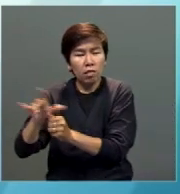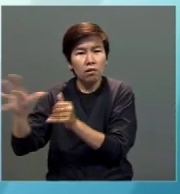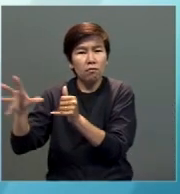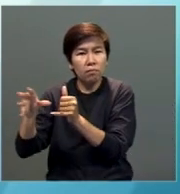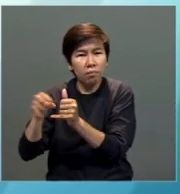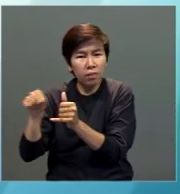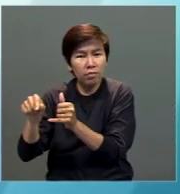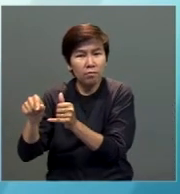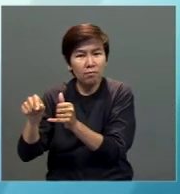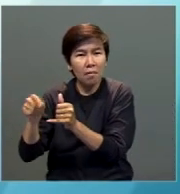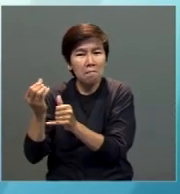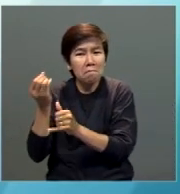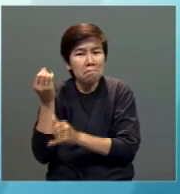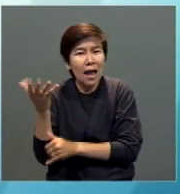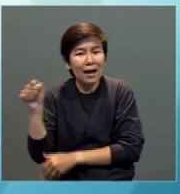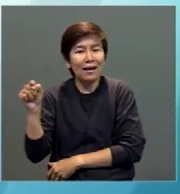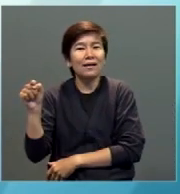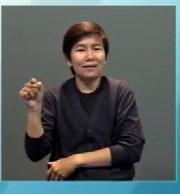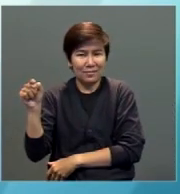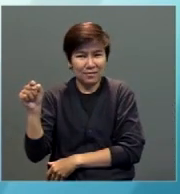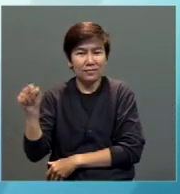นี้นะครับตอนนี้ก็จะเห็นว่ากล่องทางด้านซ้ายมือกรุงเทพฯภูเก็ตนนทบุรีสมุทรปราการยะลาก็ยังคงเดิมอยู่ทางขวามือซึ่งเราจะเห็นการระบายสีนะครับอยู่ในช่องต่างๆนี้นะครับเอ่อของทางขวามือนะครับพี่ภูเก็ตนำนะครับแล้วก็มีกรุงเทพฯยะลาปัตตานีอันนี้ต้องระบายสีขึ้นมาเพราะว่าเป็นจังหวัดที่มีการจัดพื้นที่กักกันนะครับที่รัฐจัดให้นะครับเพราะฉะนั้นเขาก็ต้องแบกรับตัวเลขที่ที่ที่เราพูดว่าStayข้อทันทีนลงเข้ากันทีคือสถานที่ที่รัฐจัดให้ในการที่จะกัดกันผู้ที่เดินทางกลับมาจากต่างประเทศให้มาอยู่ตรงนี้รวมๆกันเพราะฉะนั้นเขาก็เลยต้องมีตัวเลขนี้เพิ่มขึ้นนะครับก็ต้องให้ความเป็นธรรมกับเขาเดี๋ยวหลายคนก็จะบอกว่าหมอเอาตัวเลขนี้แยกออกไปได้ไหมนะครับจริงๆแล้วก็ไม่ใช่คนของจังหวัดฉันตั้ง